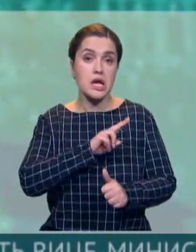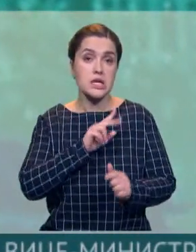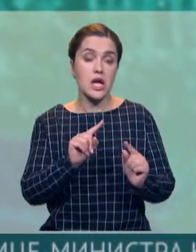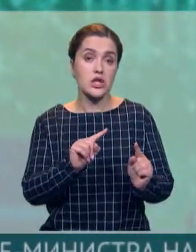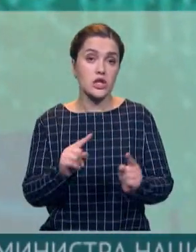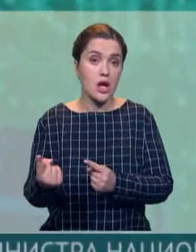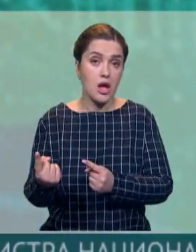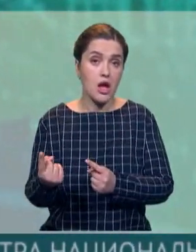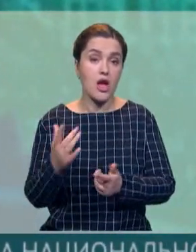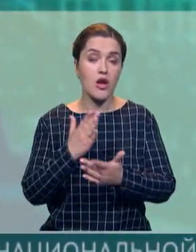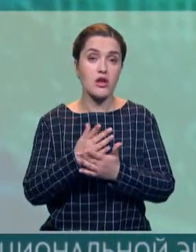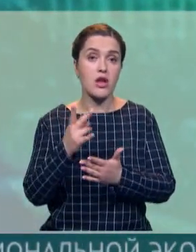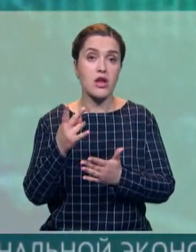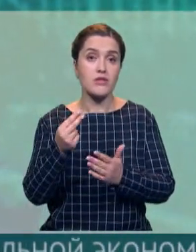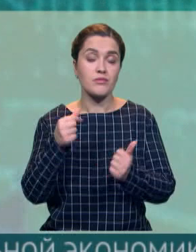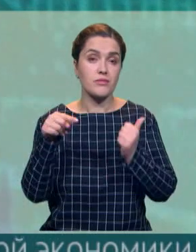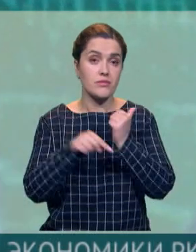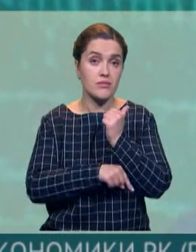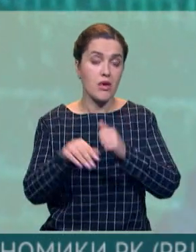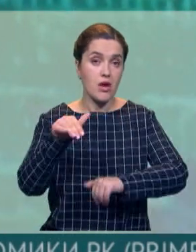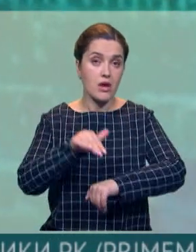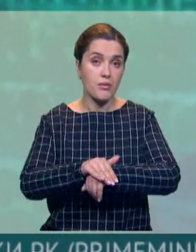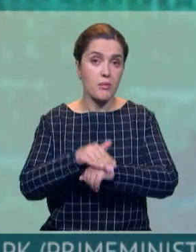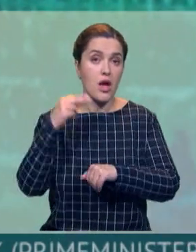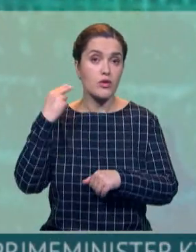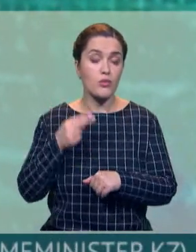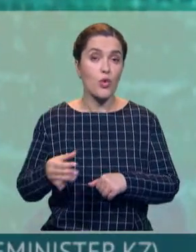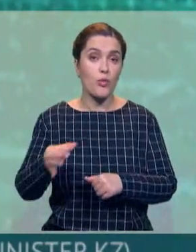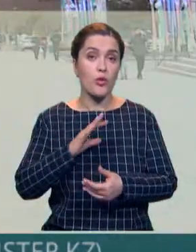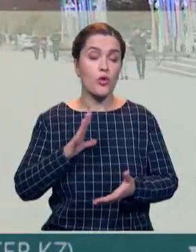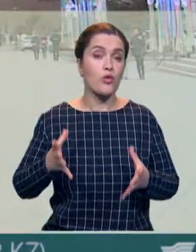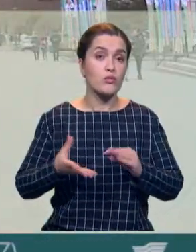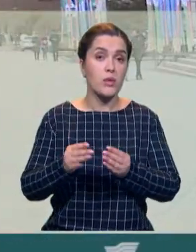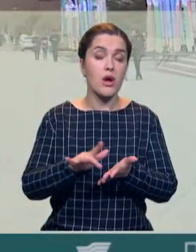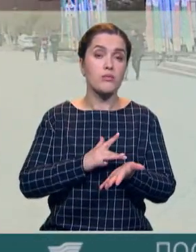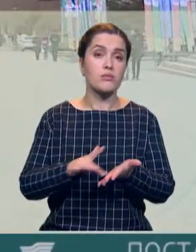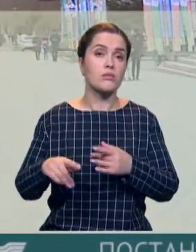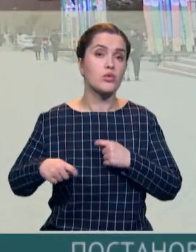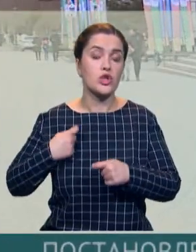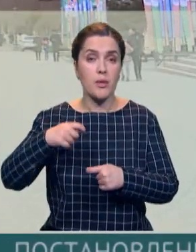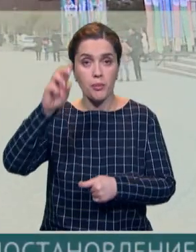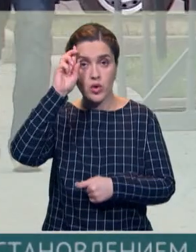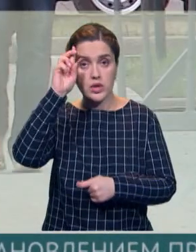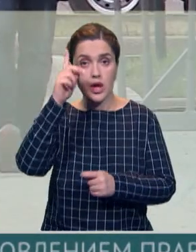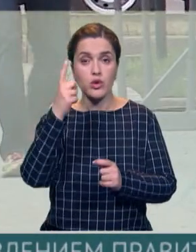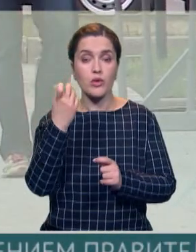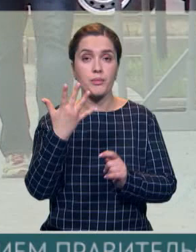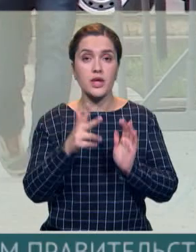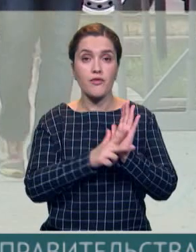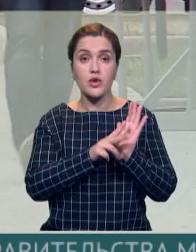лиц задержаны за получение взятки в Актюбинской области. Общая сумма ущерба для государства составила